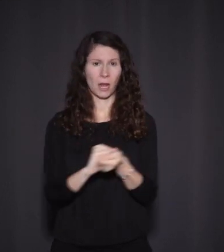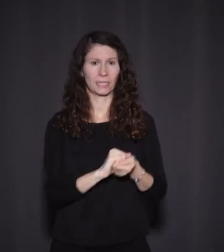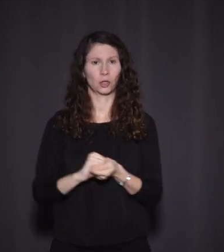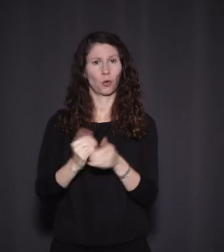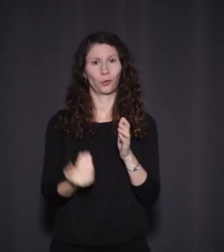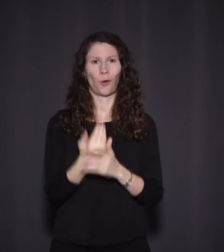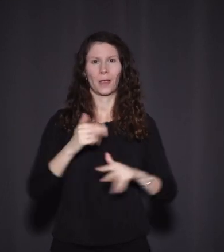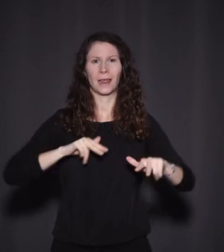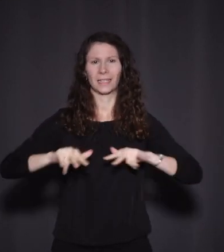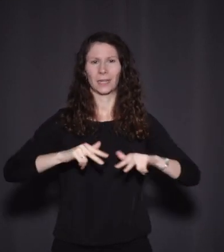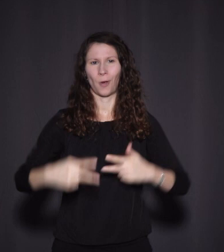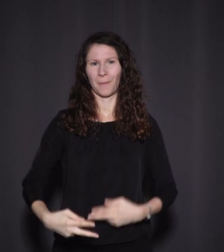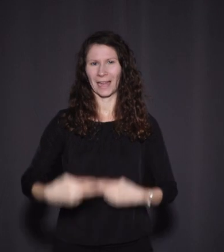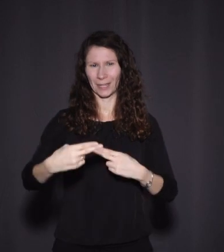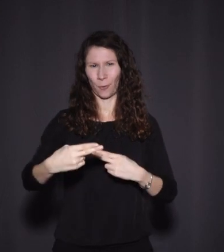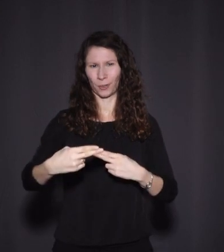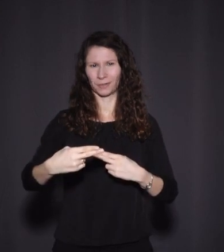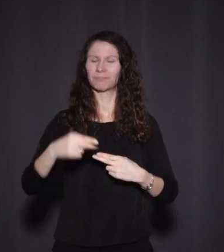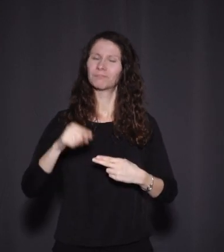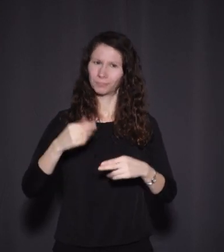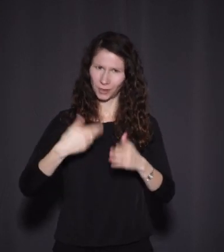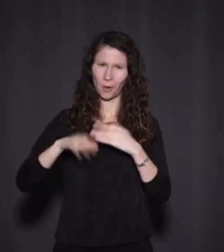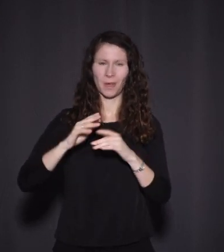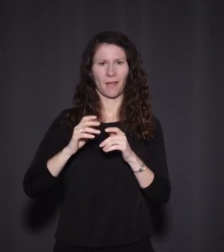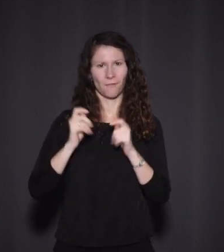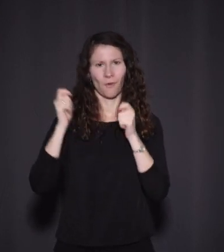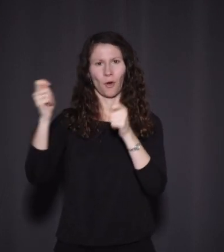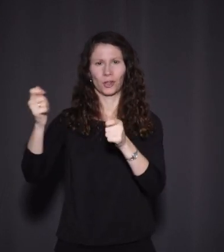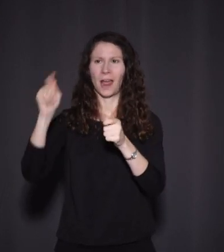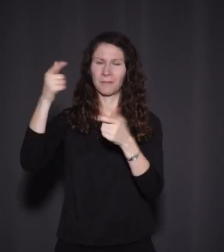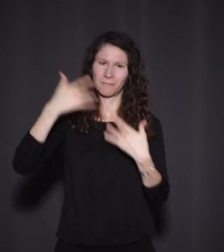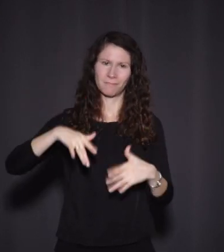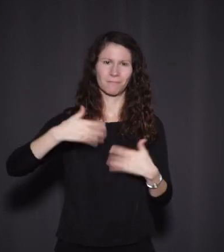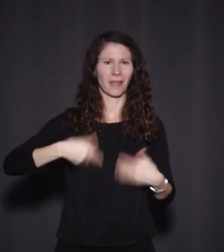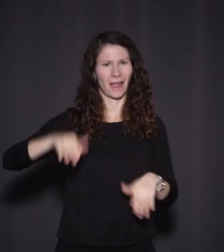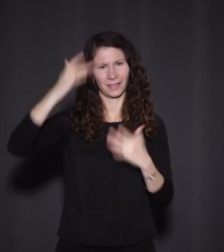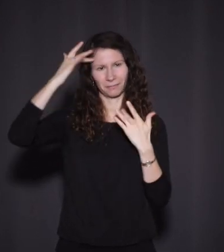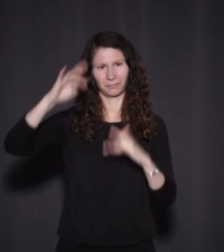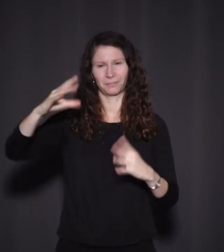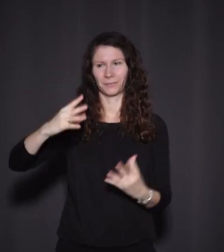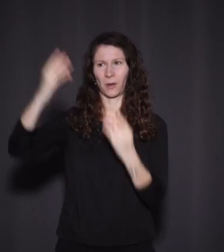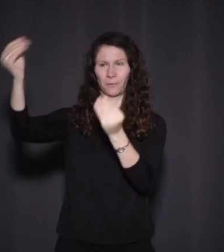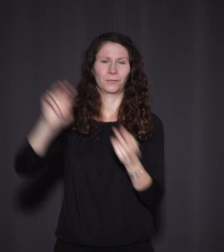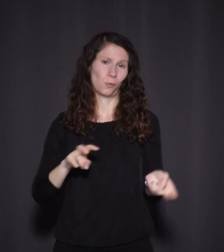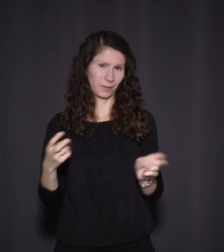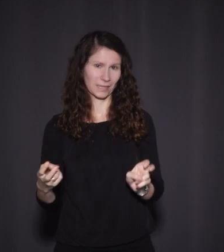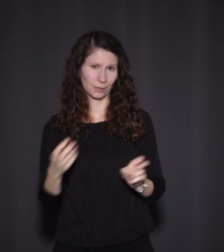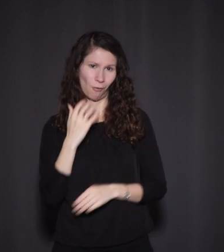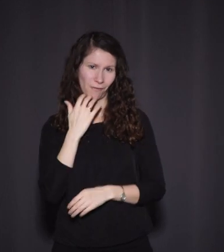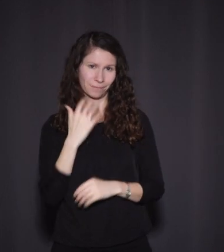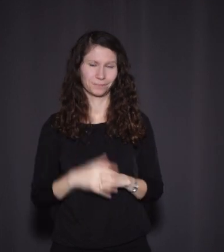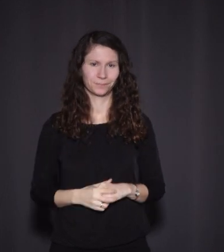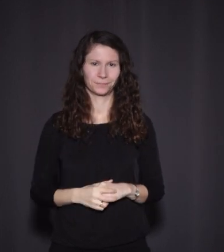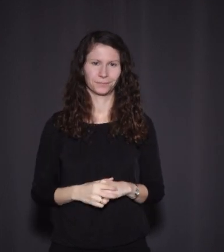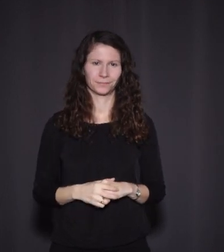neuen Legislaturperiode weitere Vorschläge von uns verwirklichen werden und